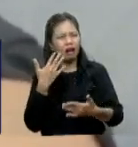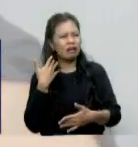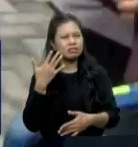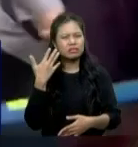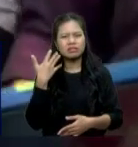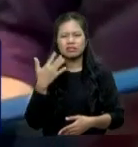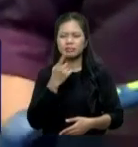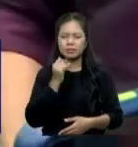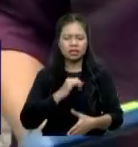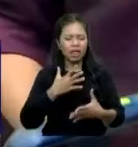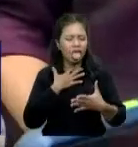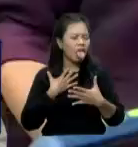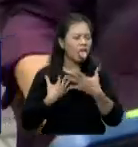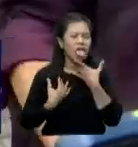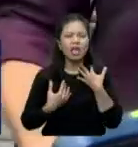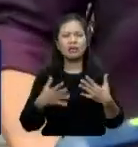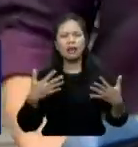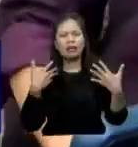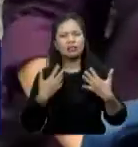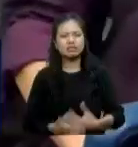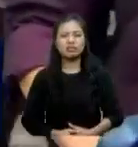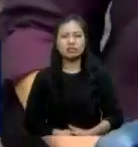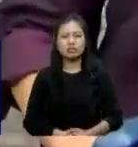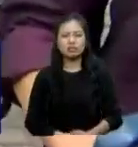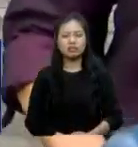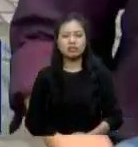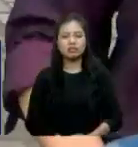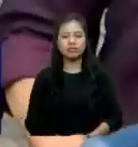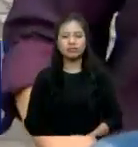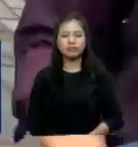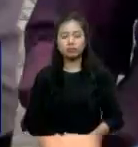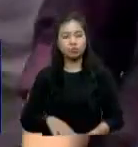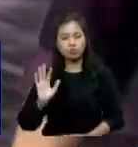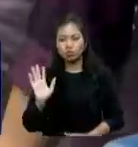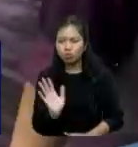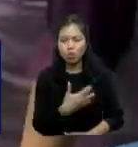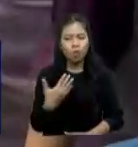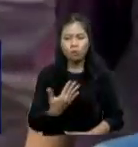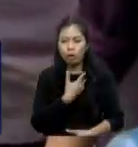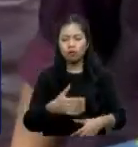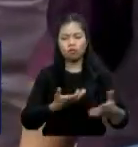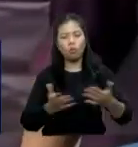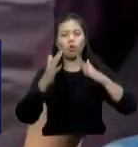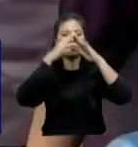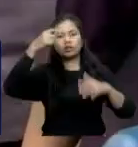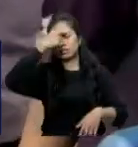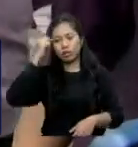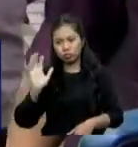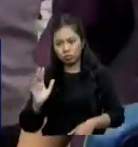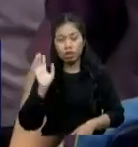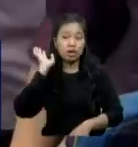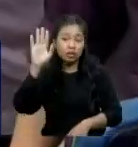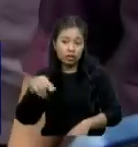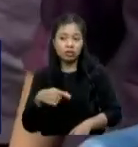gitu. Sudah di sini ya. Sudah di sini ya. Sudah nanti untuk keterangannya biar divalidkan dengan data yang rumah